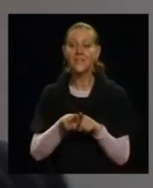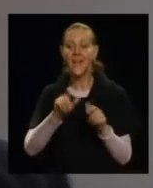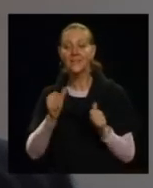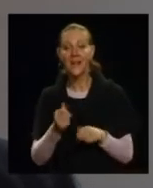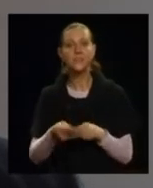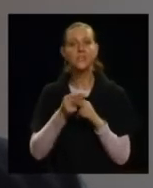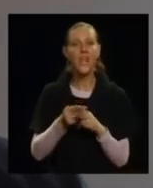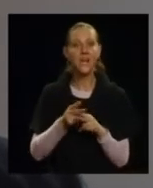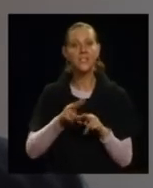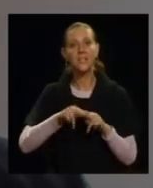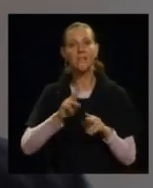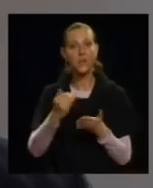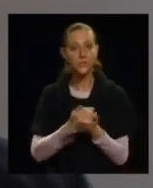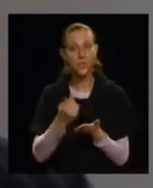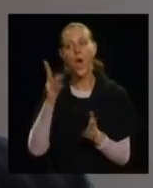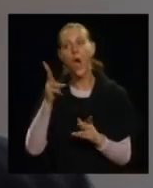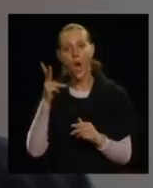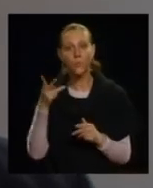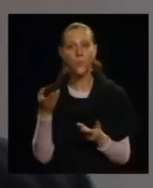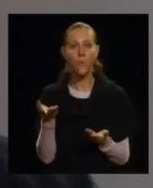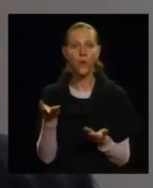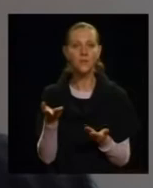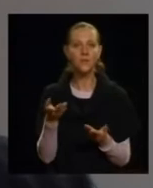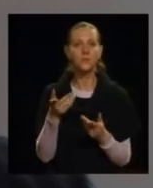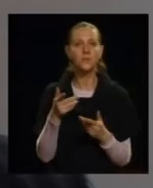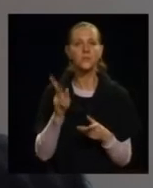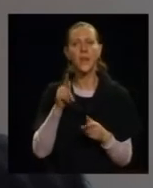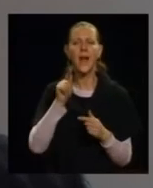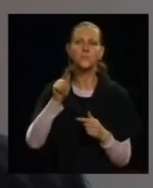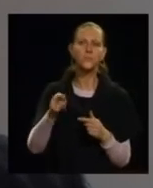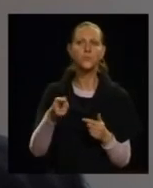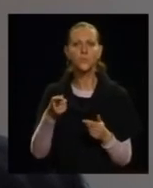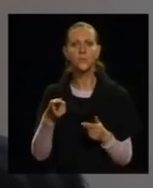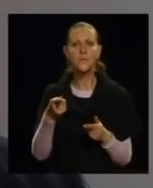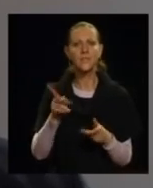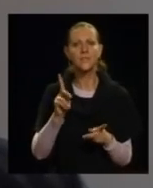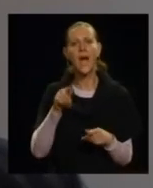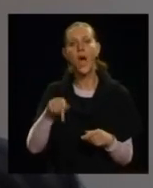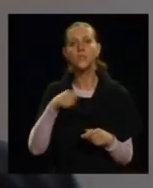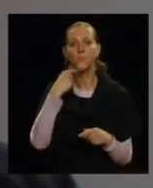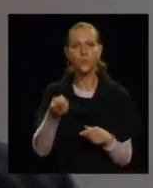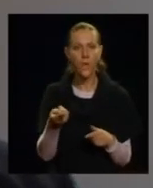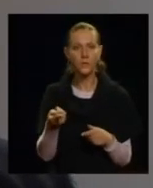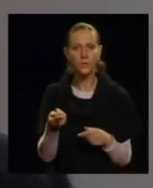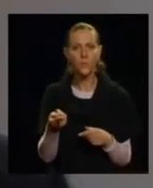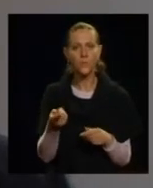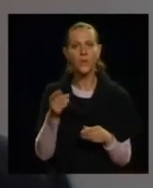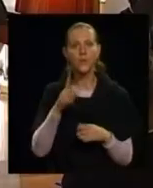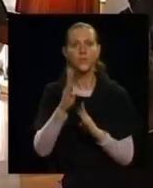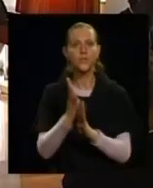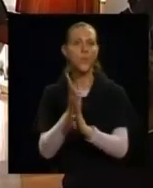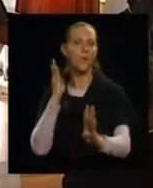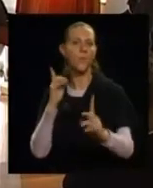jellegű segítségre van szükség, akkor tulajdonképpen, hát talán túlzásként hangzik, de azt mondhatom, hogy